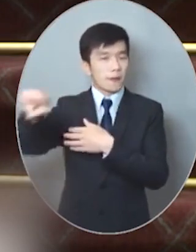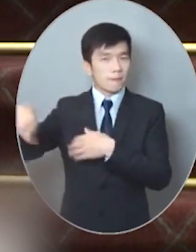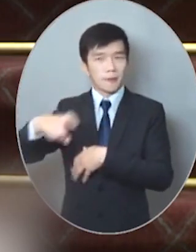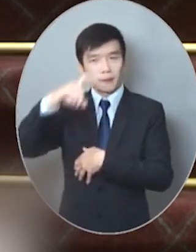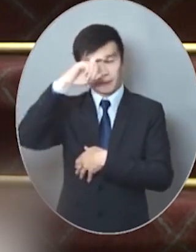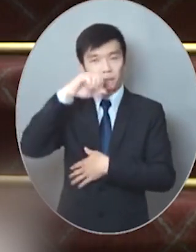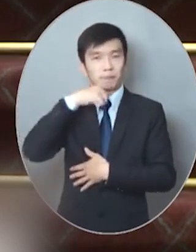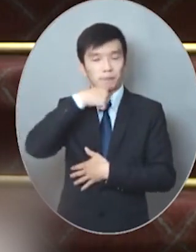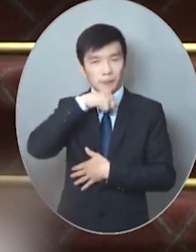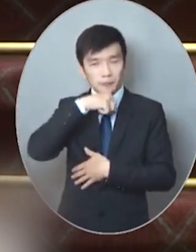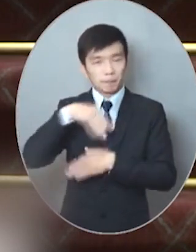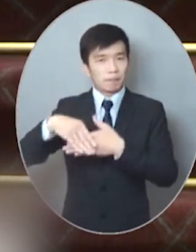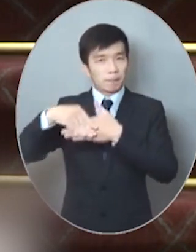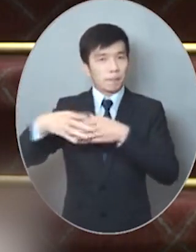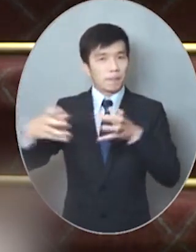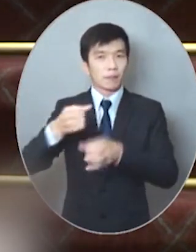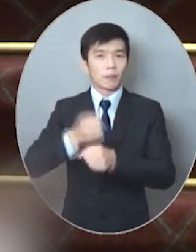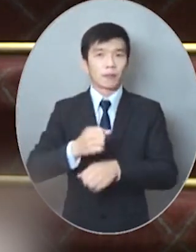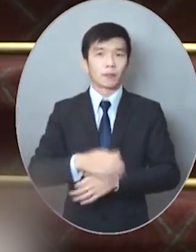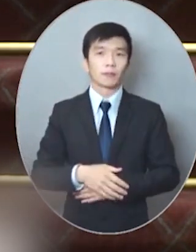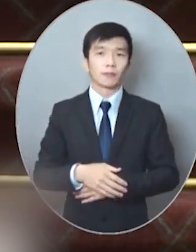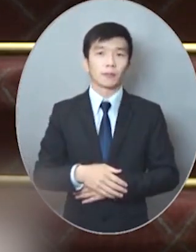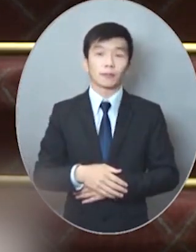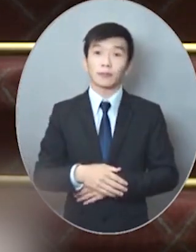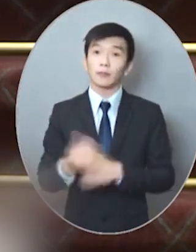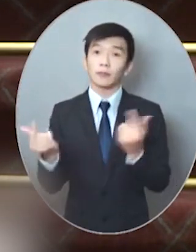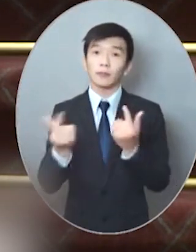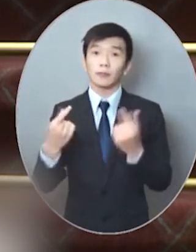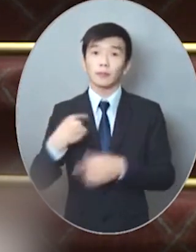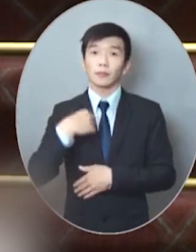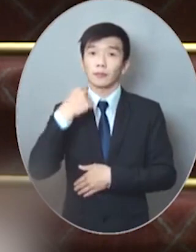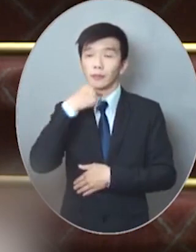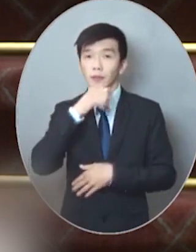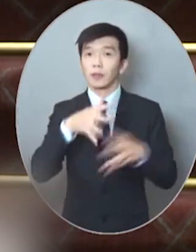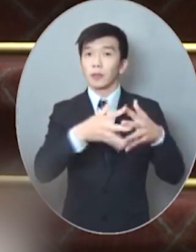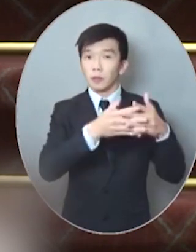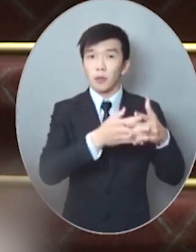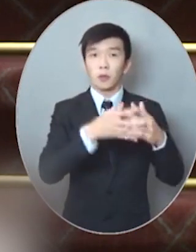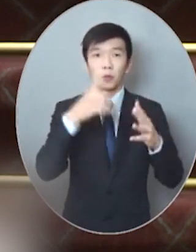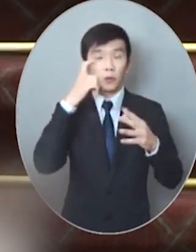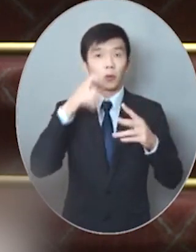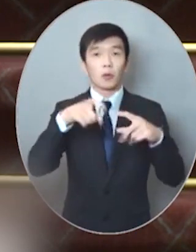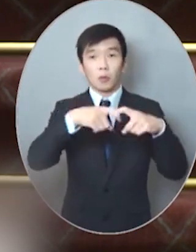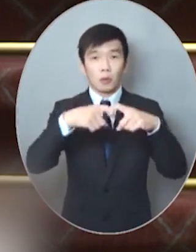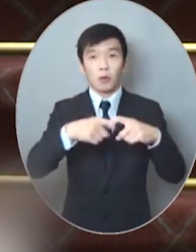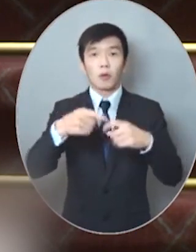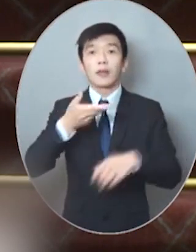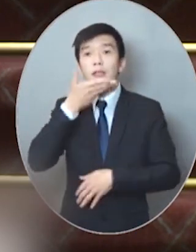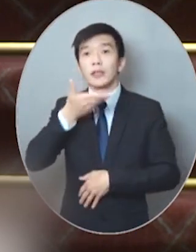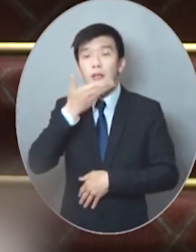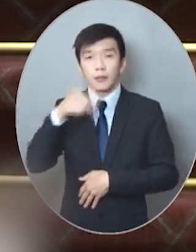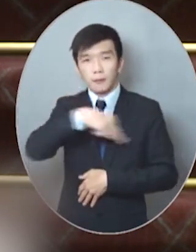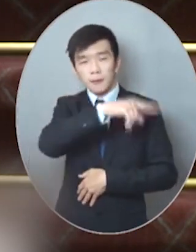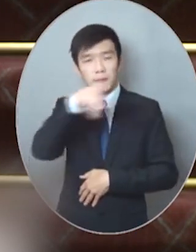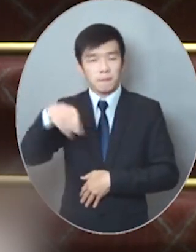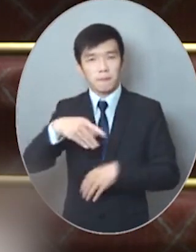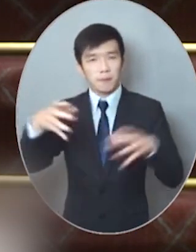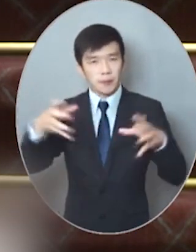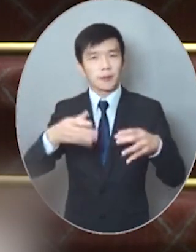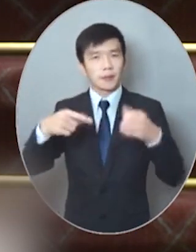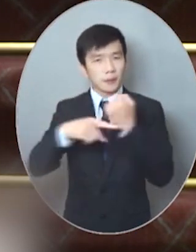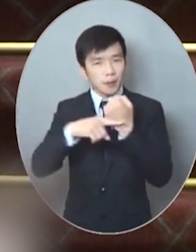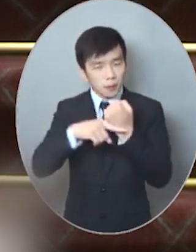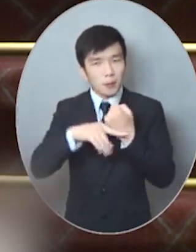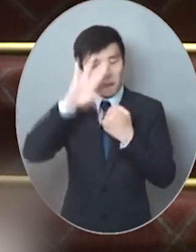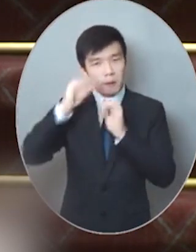台湾进行合作。像是我们和美国、欧盟以及捷克正在共商防疫的策略，分享